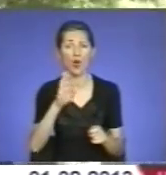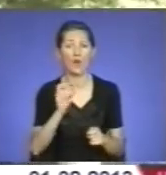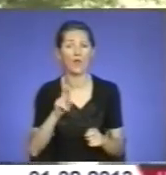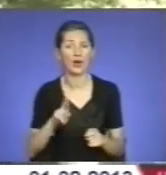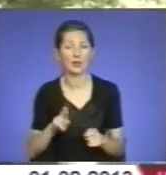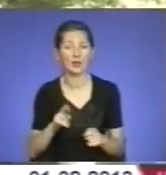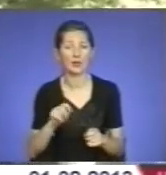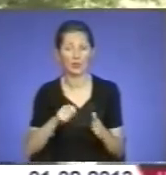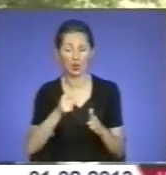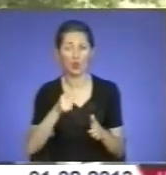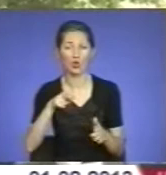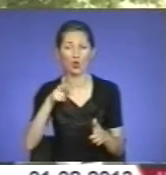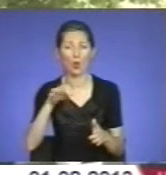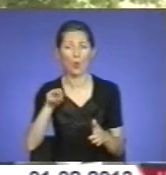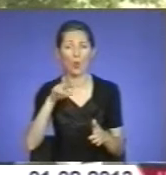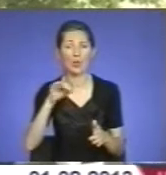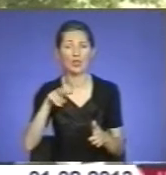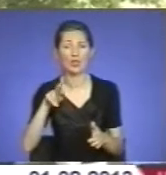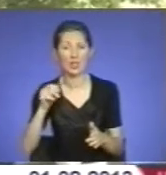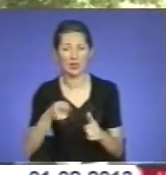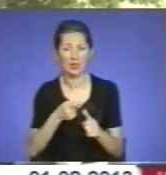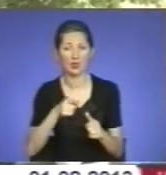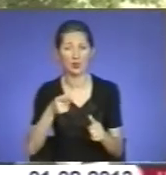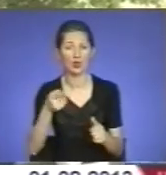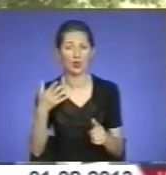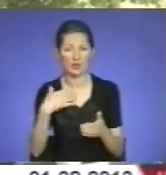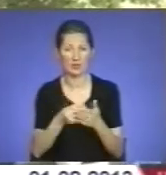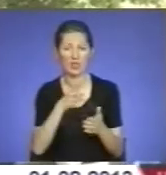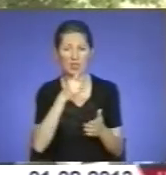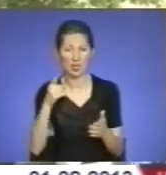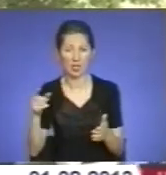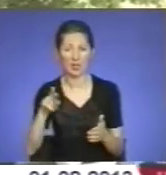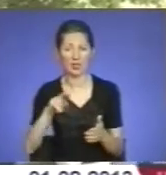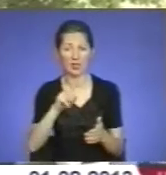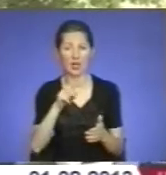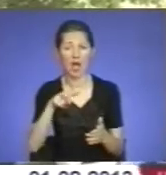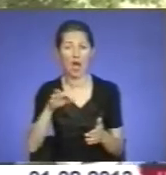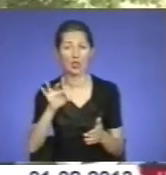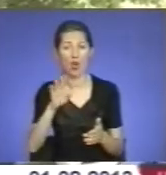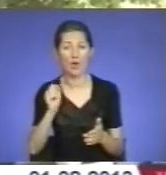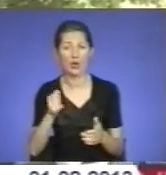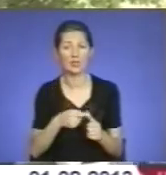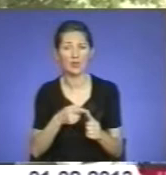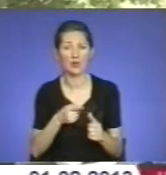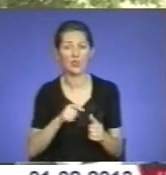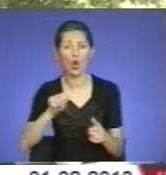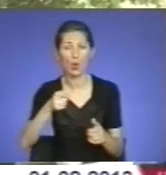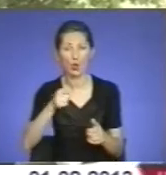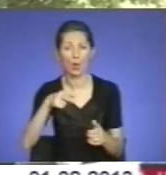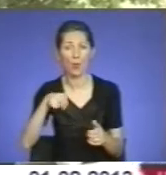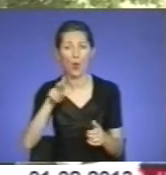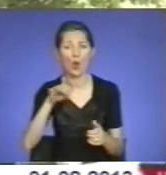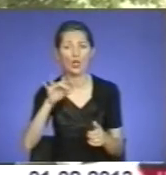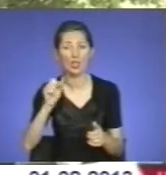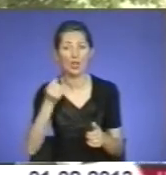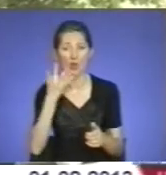Язловець, ключ Поділля, вона називалася, тому що в свій час Язлівець називався ключем Поділля. Коли брали Язлівець, наприклад, то врахувалося, що